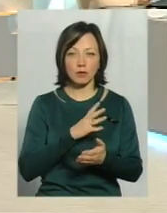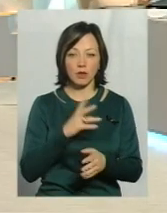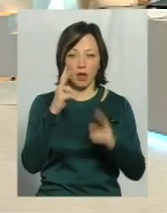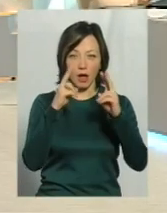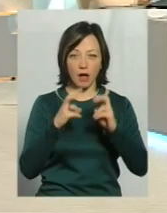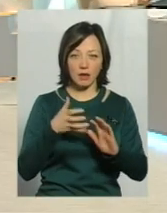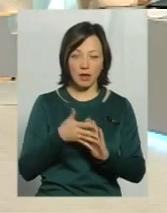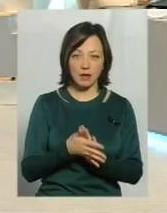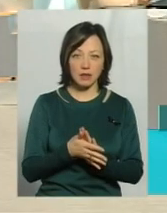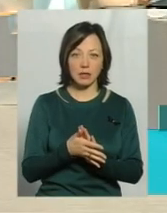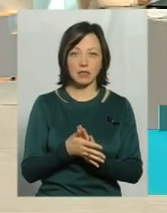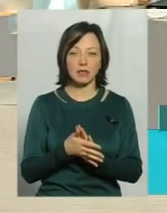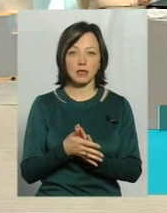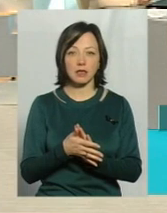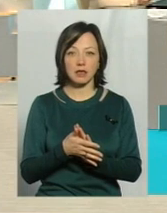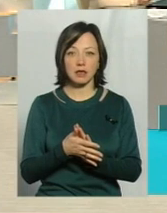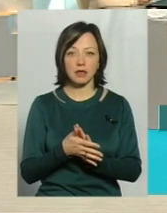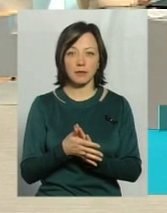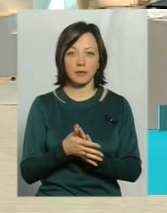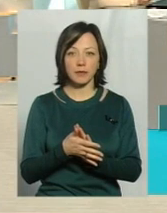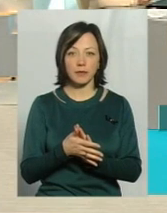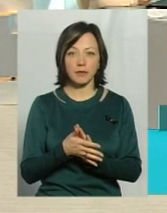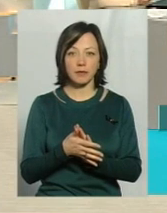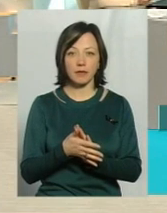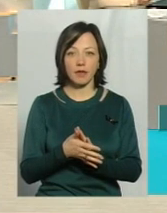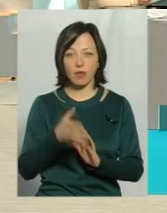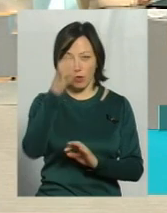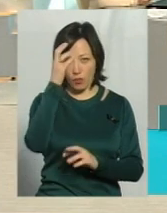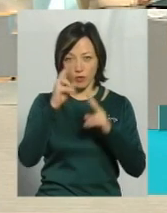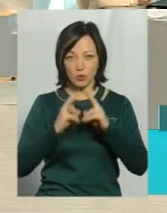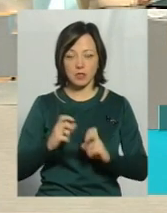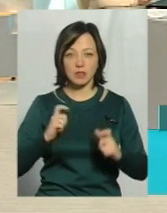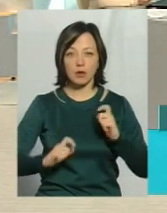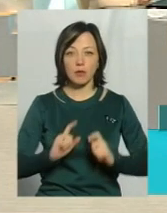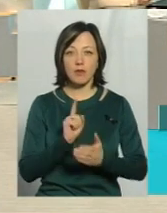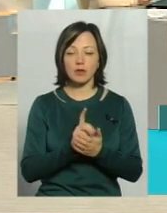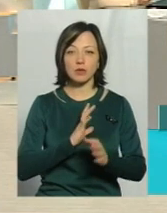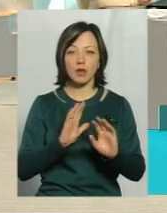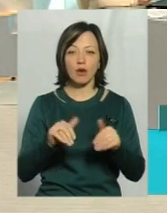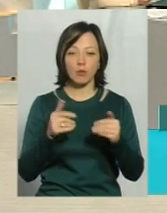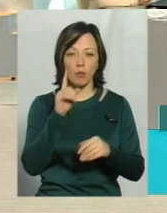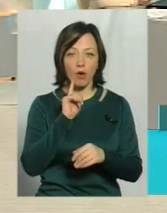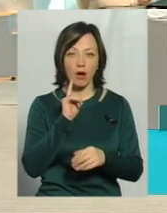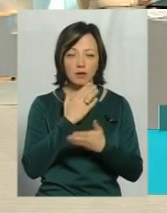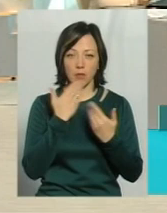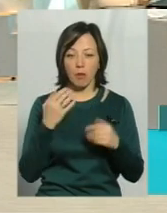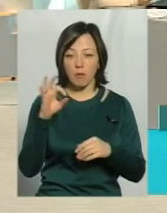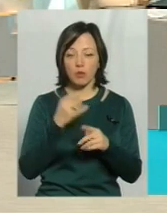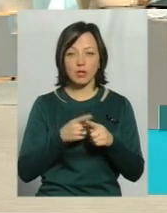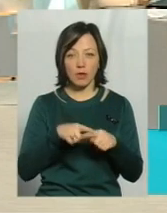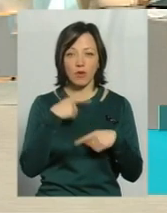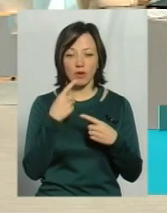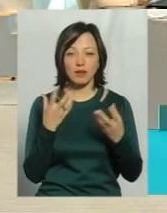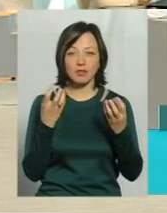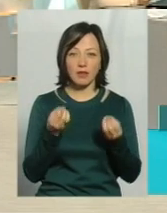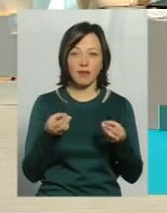аналітики, якісь інституції, скажімо, є науково-дослідні інститути. Повинні бути рекомендації, їх поки нема. Про це говорять. Воно десь